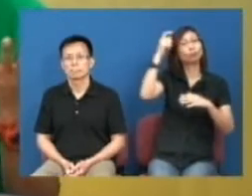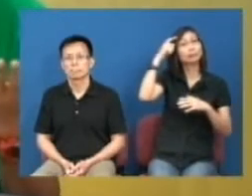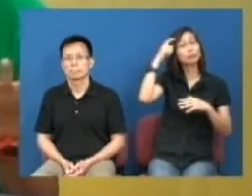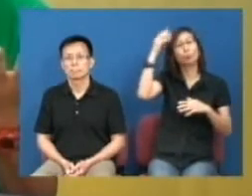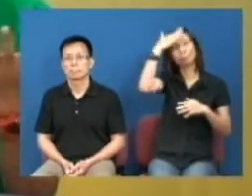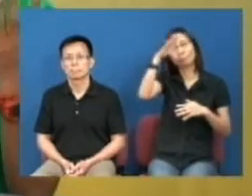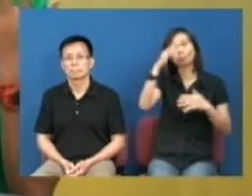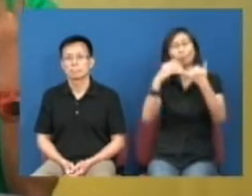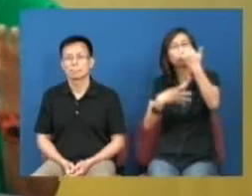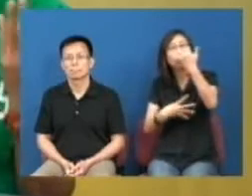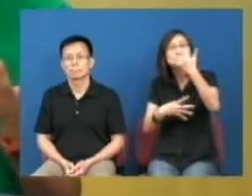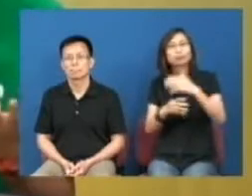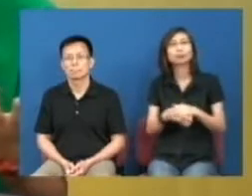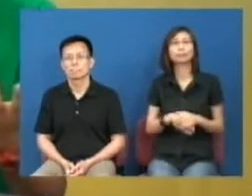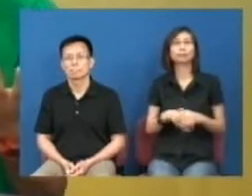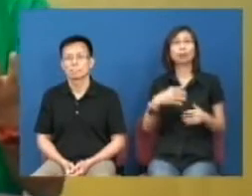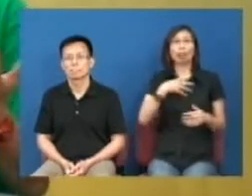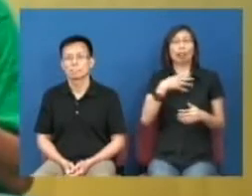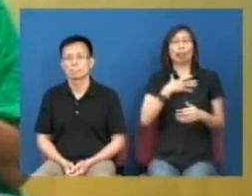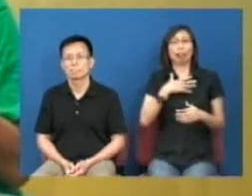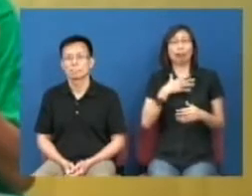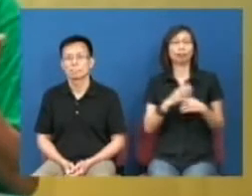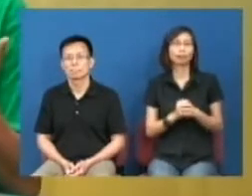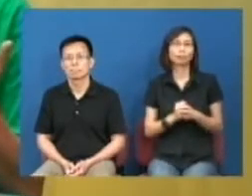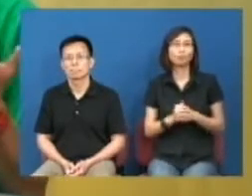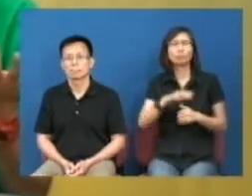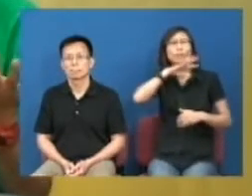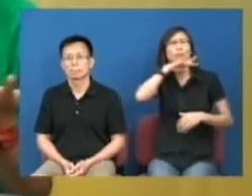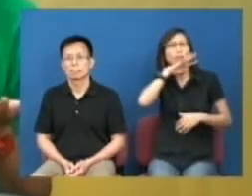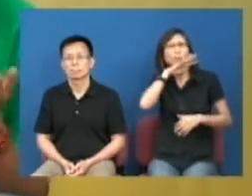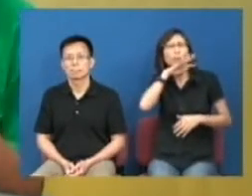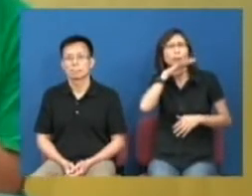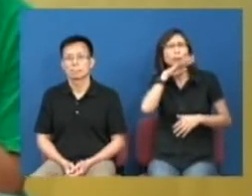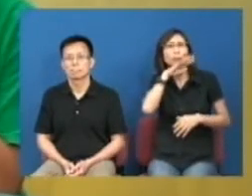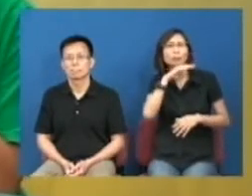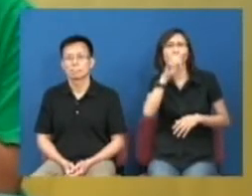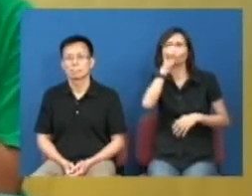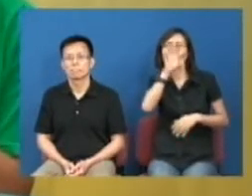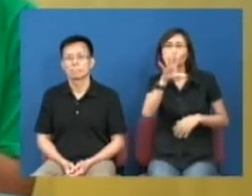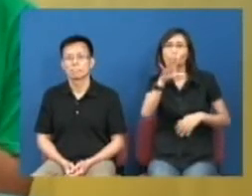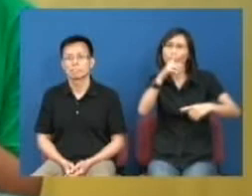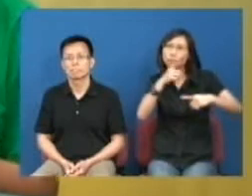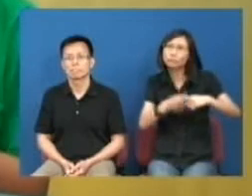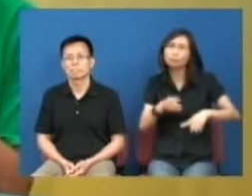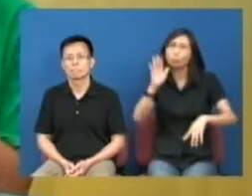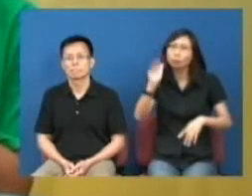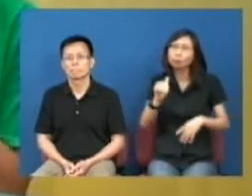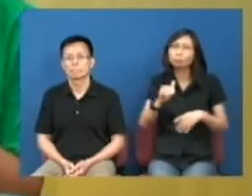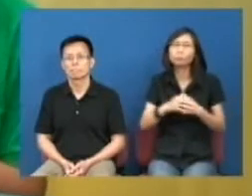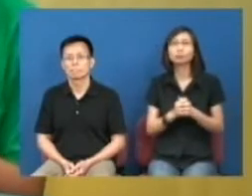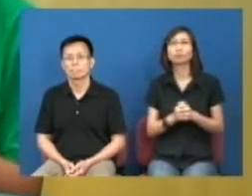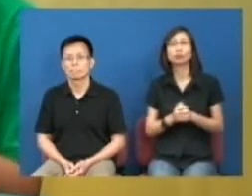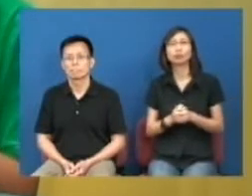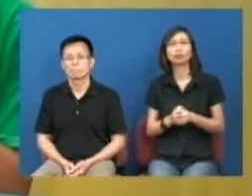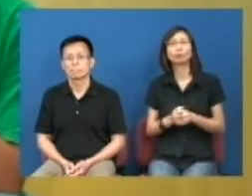即係連一啲咁大嘅大話咧都可以即係若無其事咁講。咁但係其實如果冇經歷過一啲